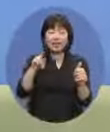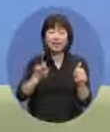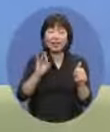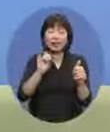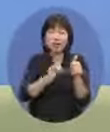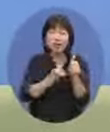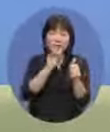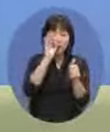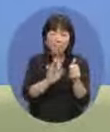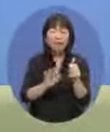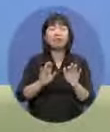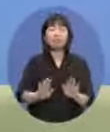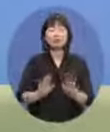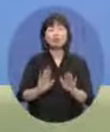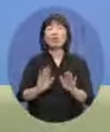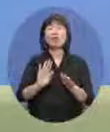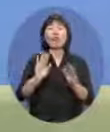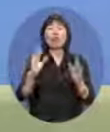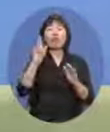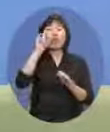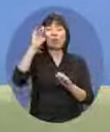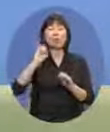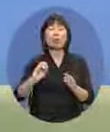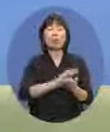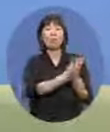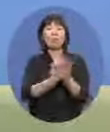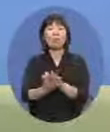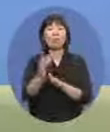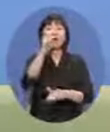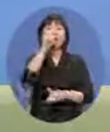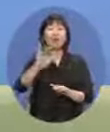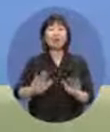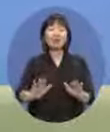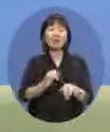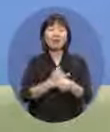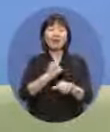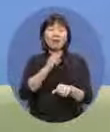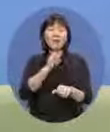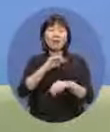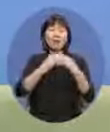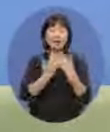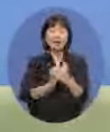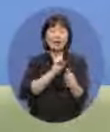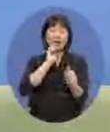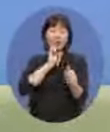그분 완전 지금 반전인데요. 그러니까 말씀 하도 네, 세상에 할 말을 그냥 속에 있다는